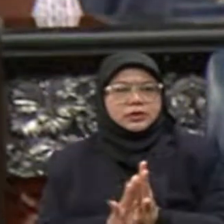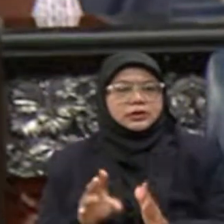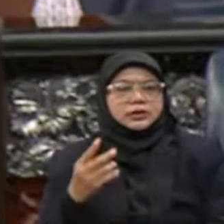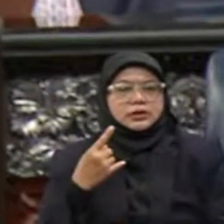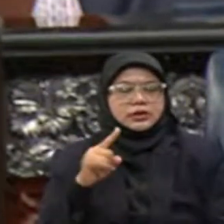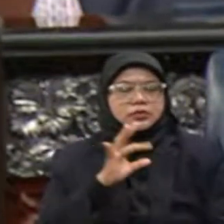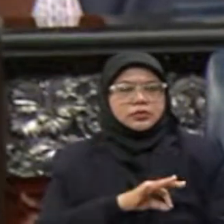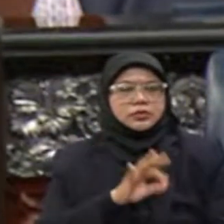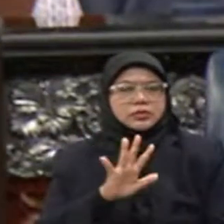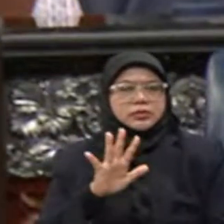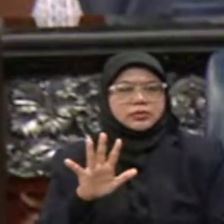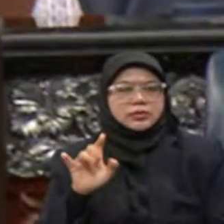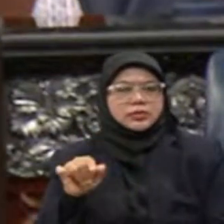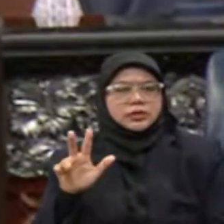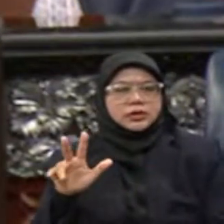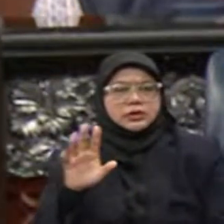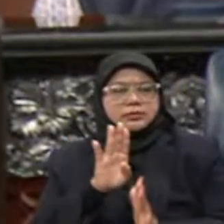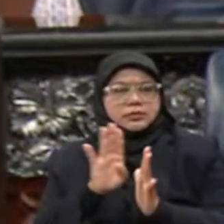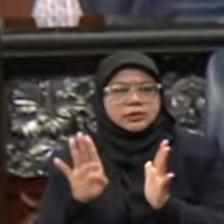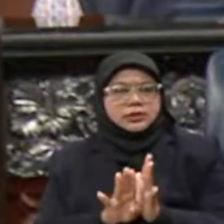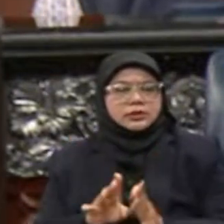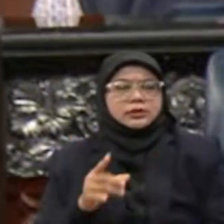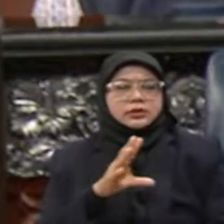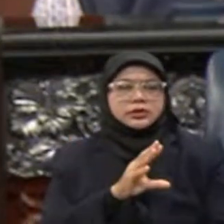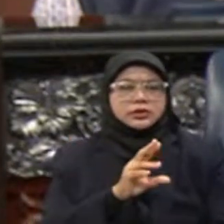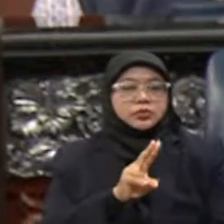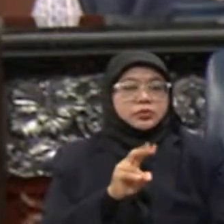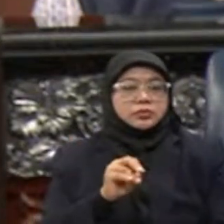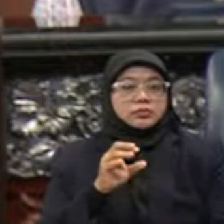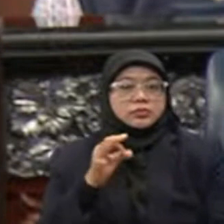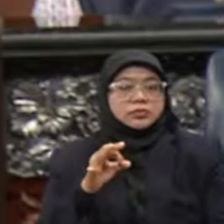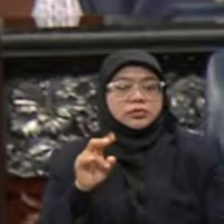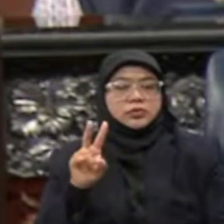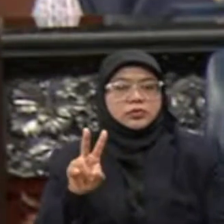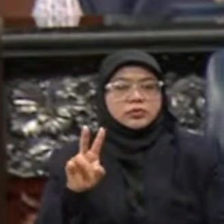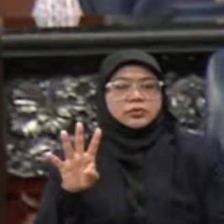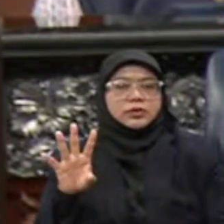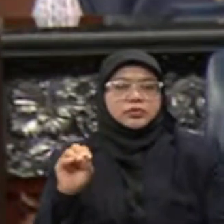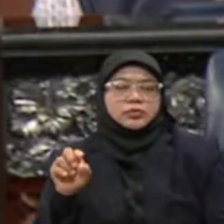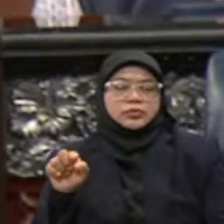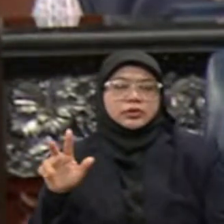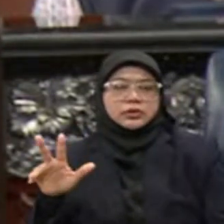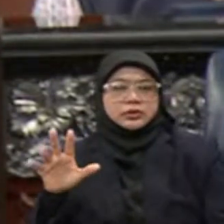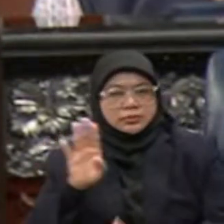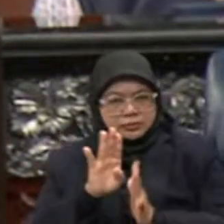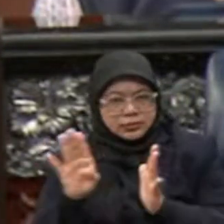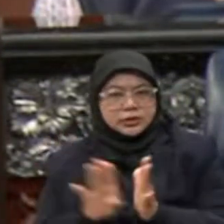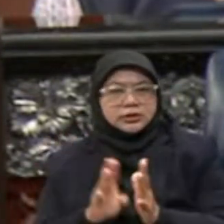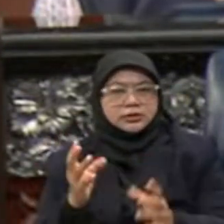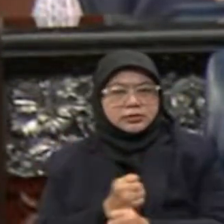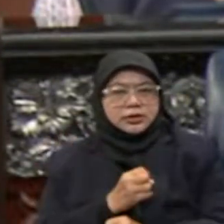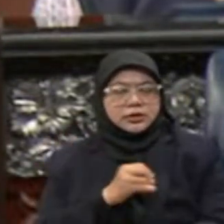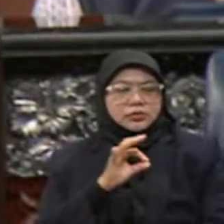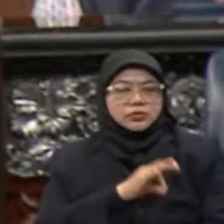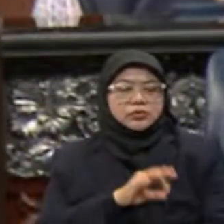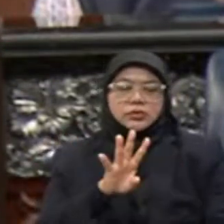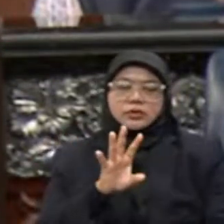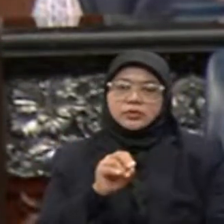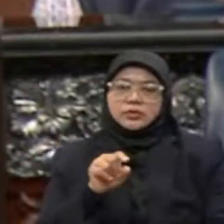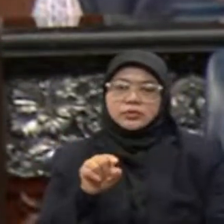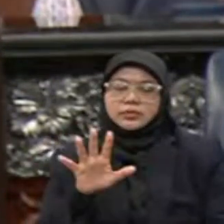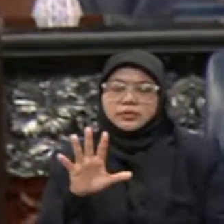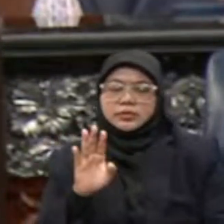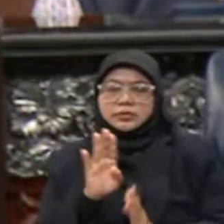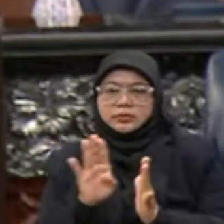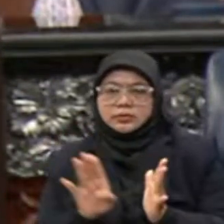untuk 55 bulan 3 billion 2019 2 toh 40 bulan 3 billion pendapatan untuk 40 bulan 5